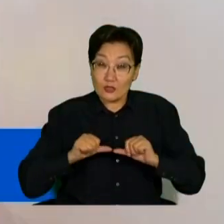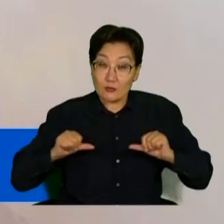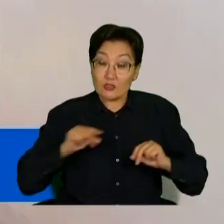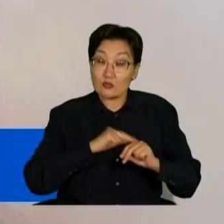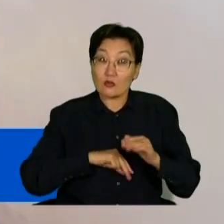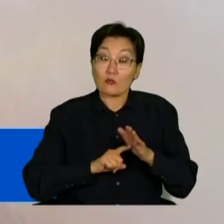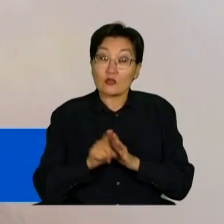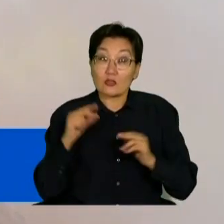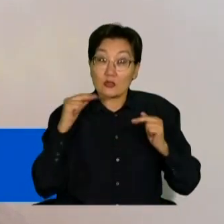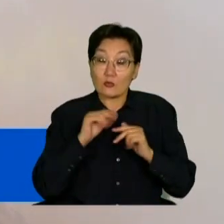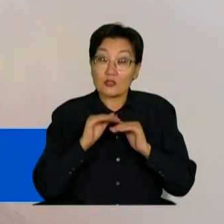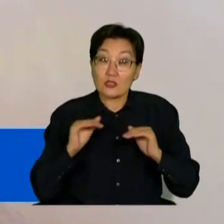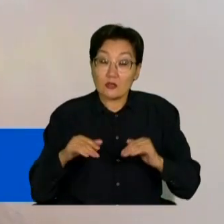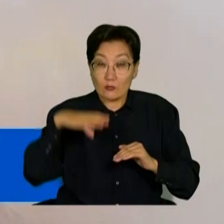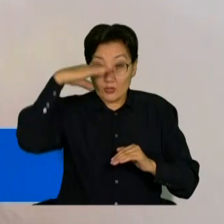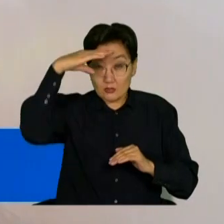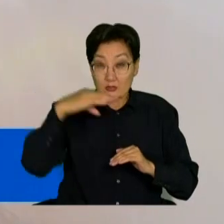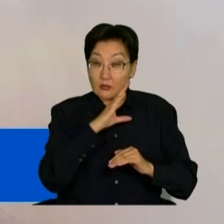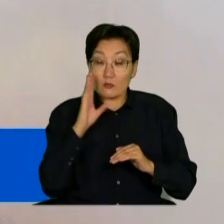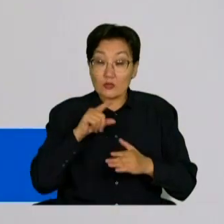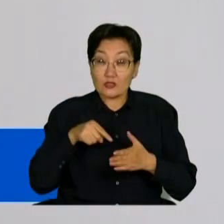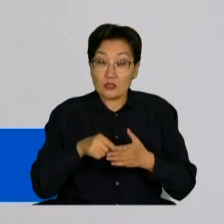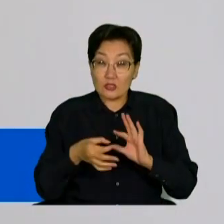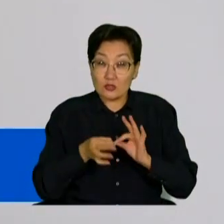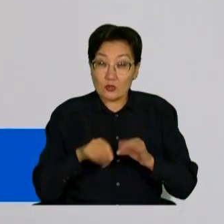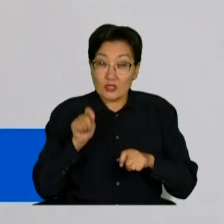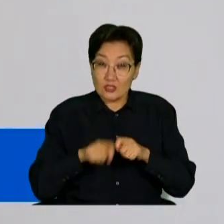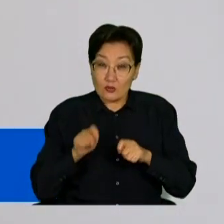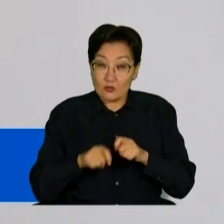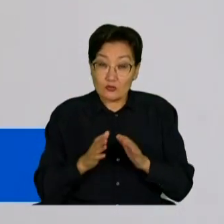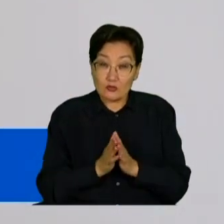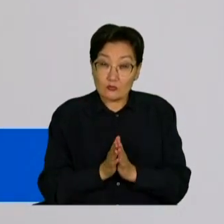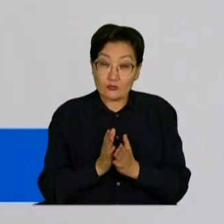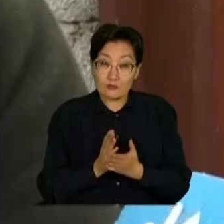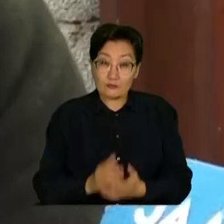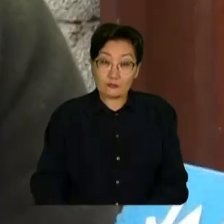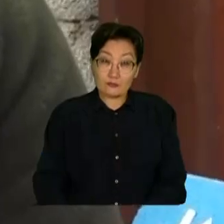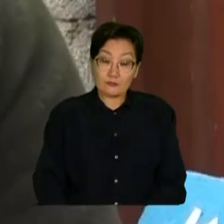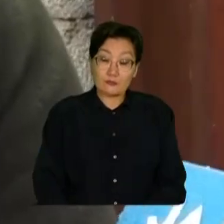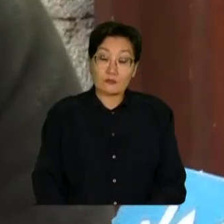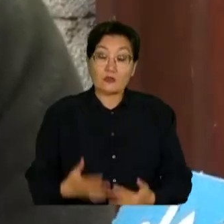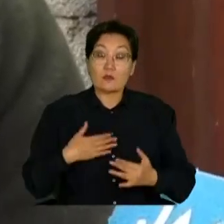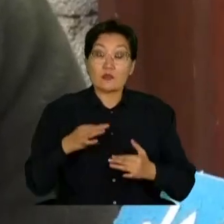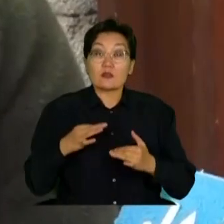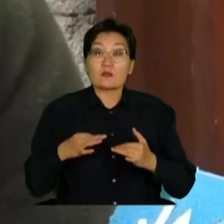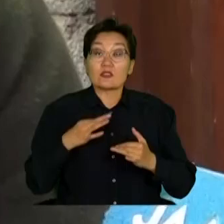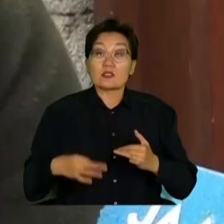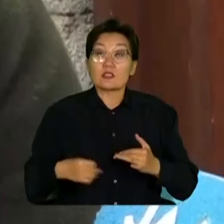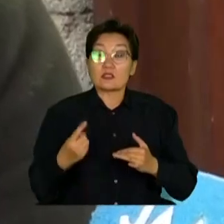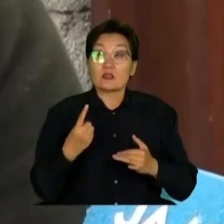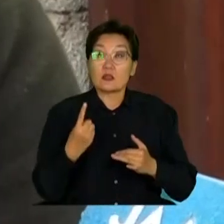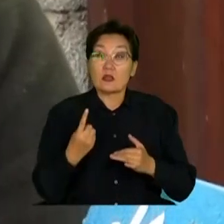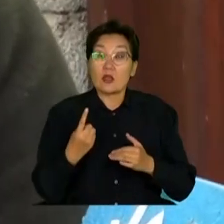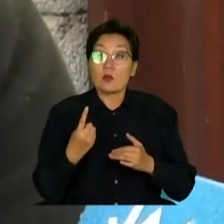құрылды. Уланған оқушылардың ата-аналары да мәселені майшаммен қарауды сұрап отыр. Мен балам бірінші